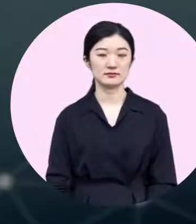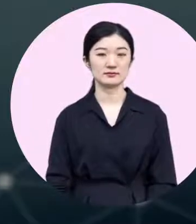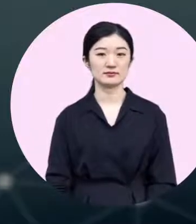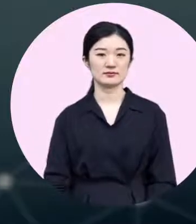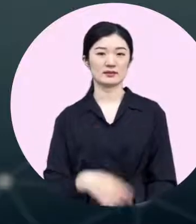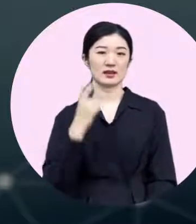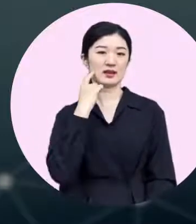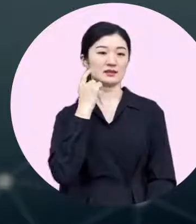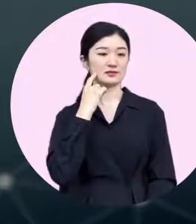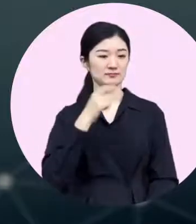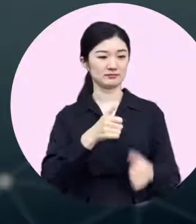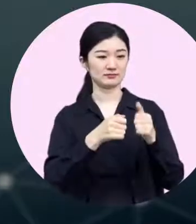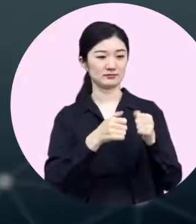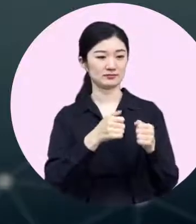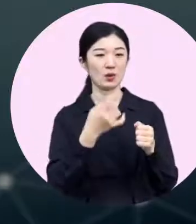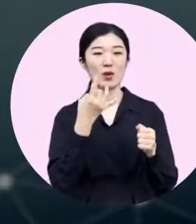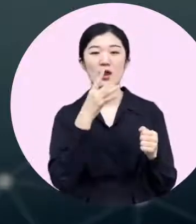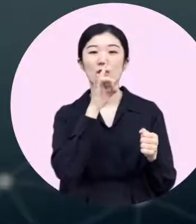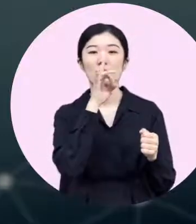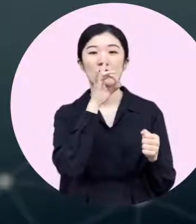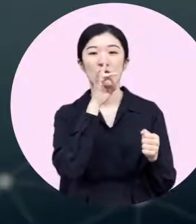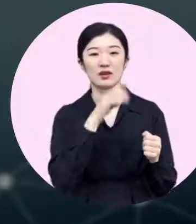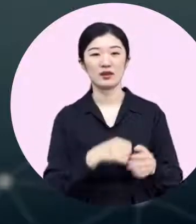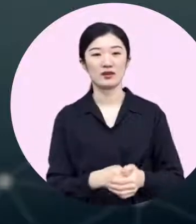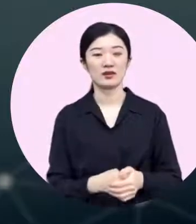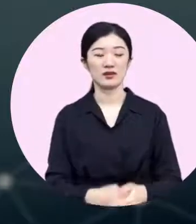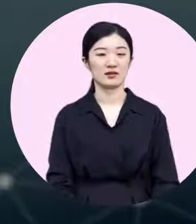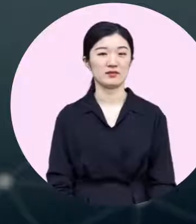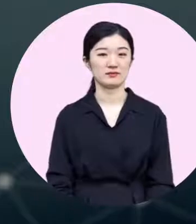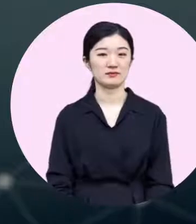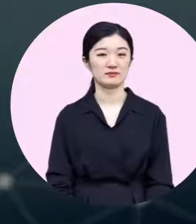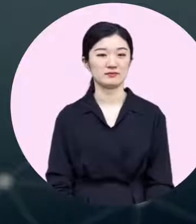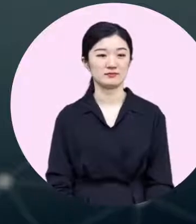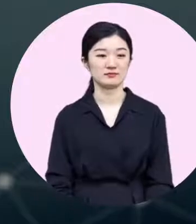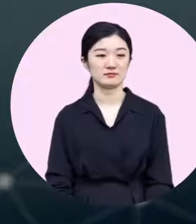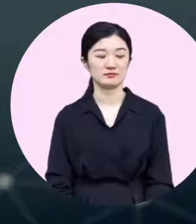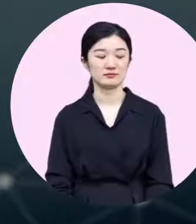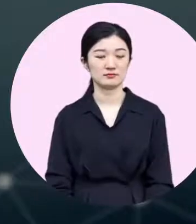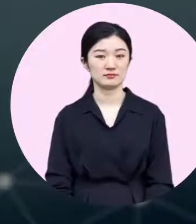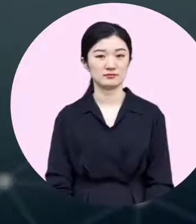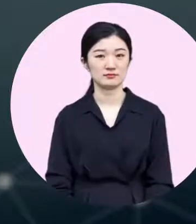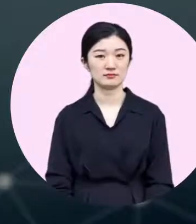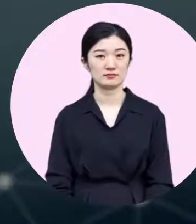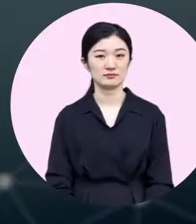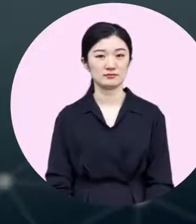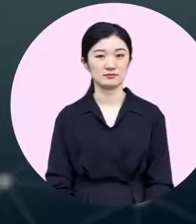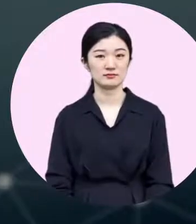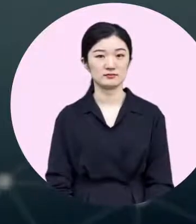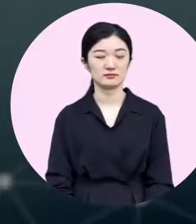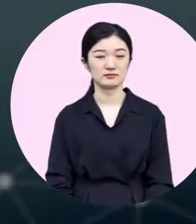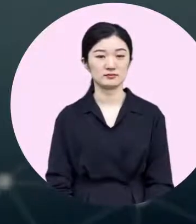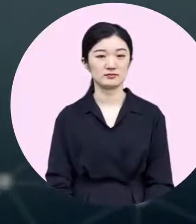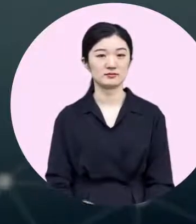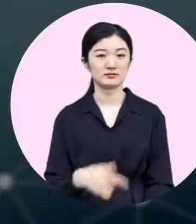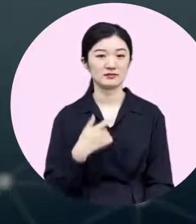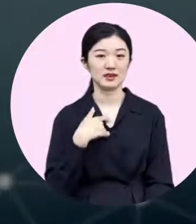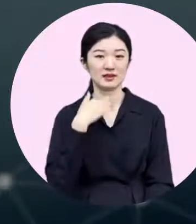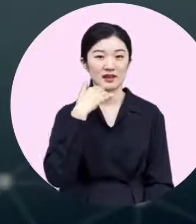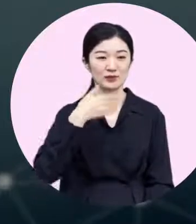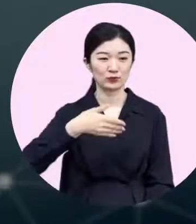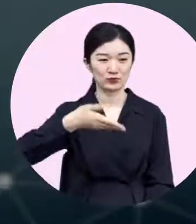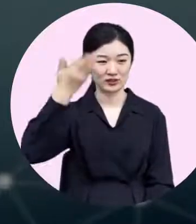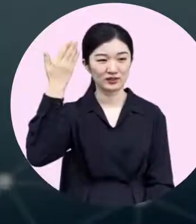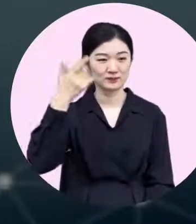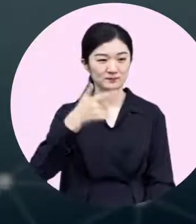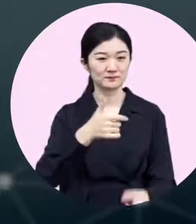가짜 생년월일 원래 근데 적으시면 안 됩니다. 네. 저는 가짜 생년월일, 네. 일부러 제 나이보다 많은